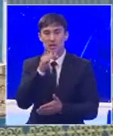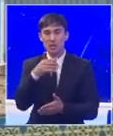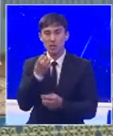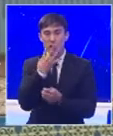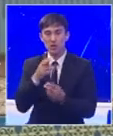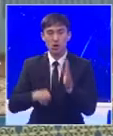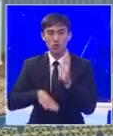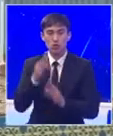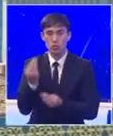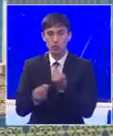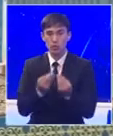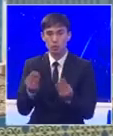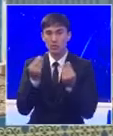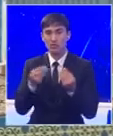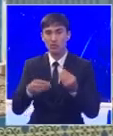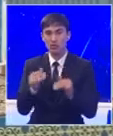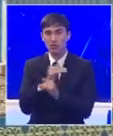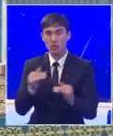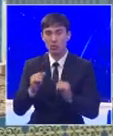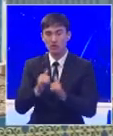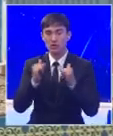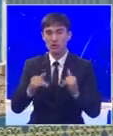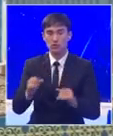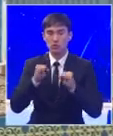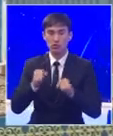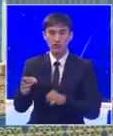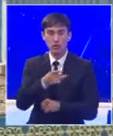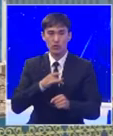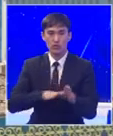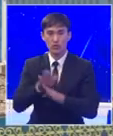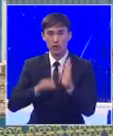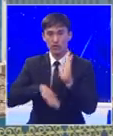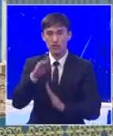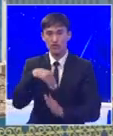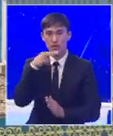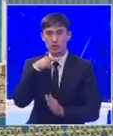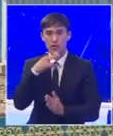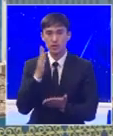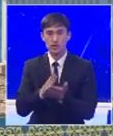хорошую игру. Все в прекрасной форме. Развитию спорта в нашем районе уделяется повышенное внимание.